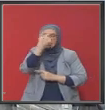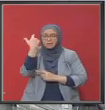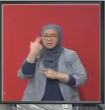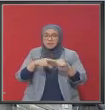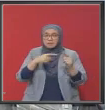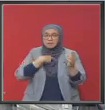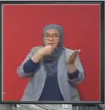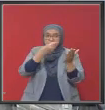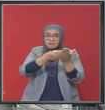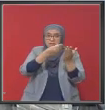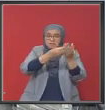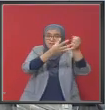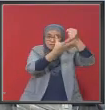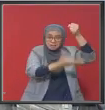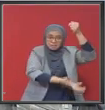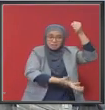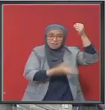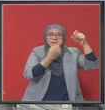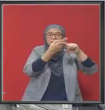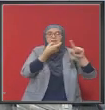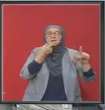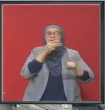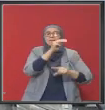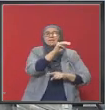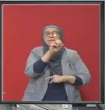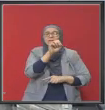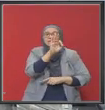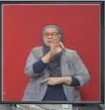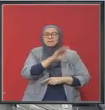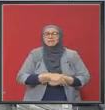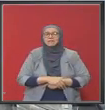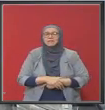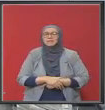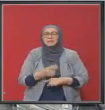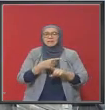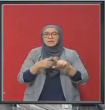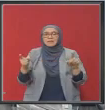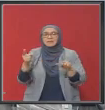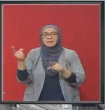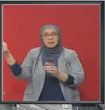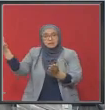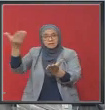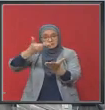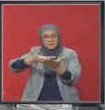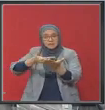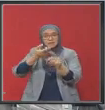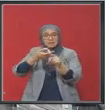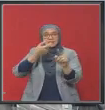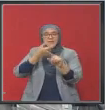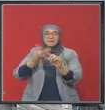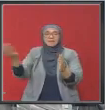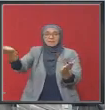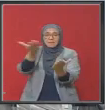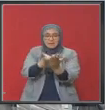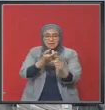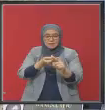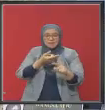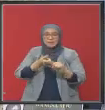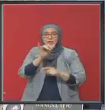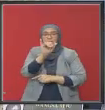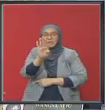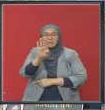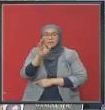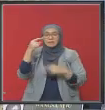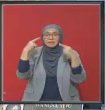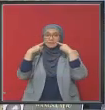finding the izin adalah depan di Kementerian Keuangan lebih hasrat pada yang bromed itu kita akan ambil giro dan insya